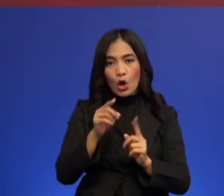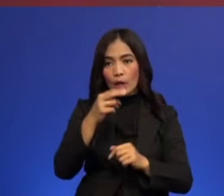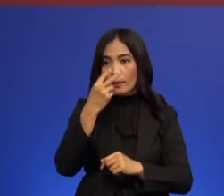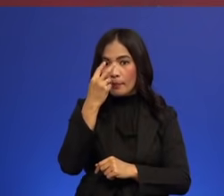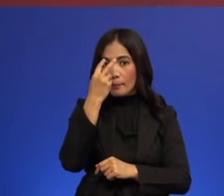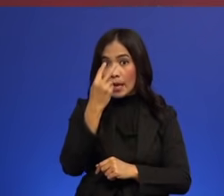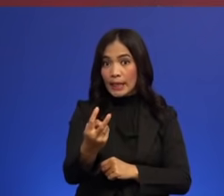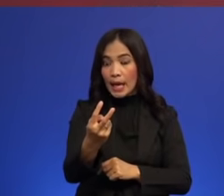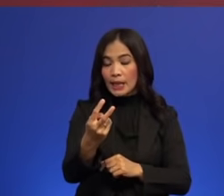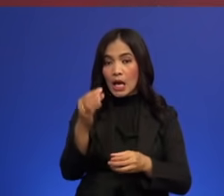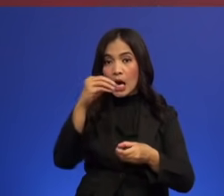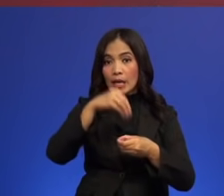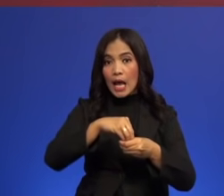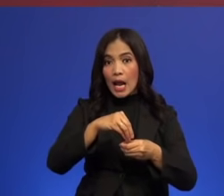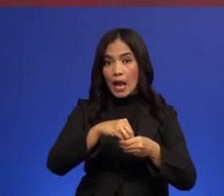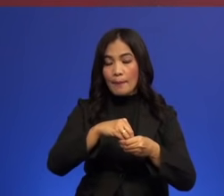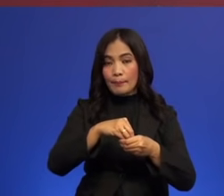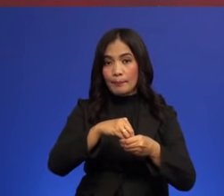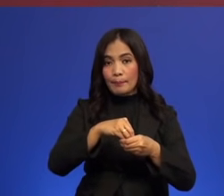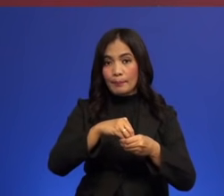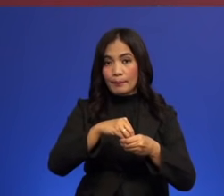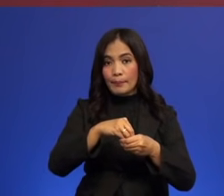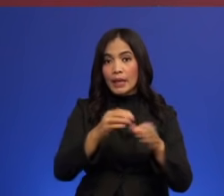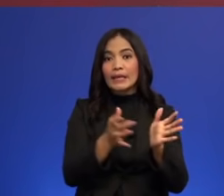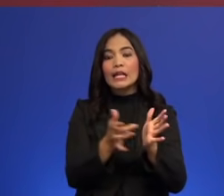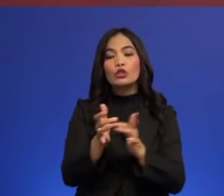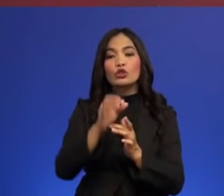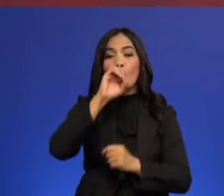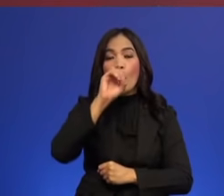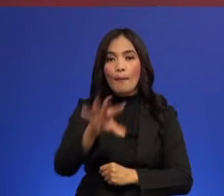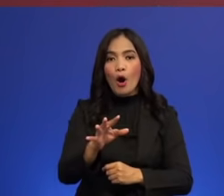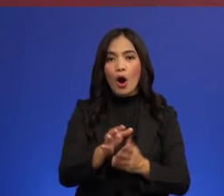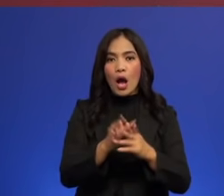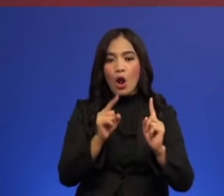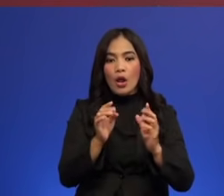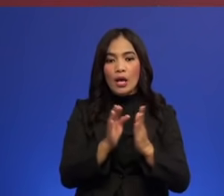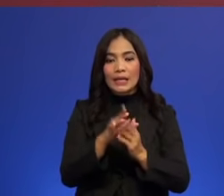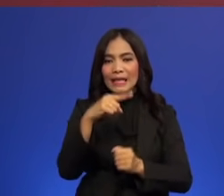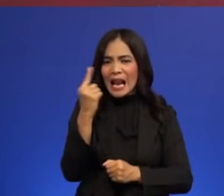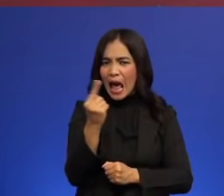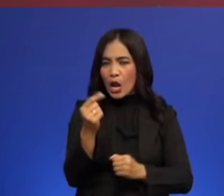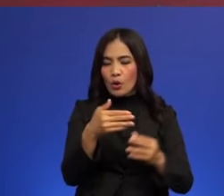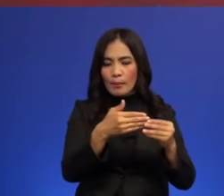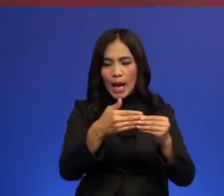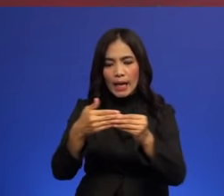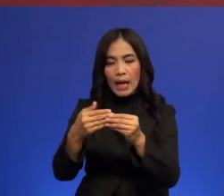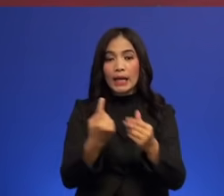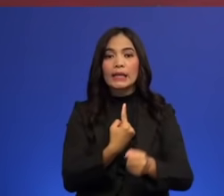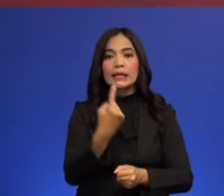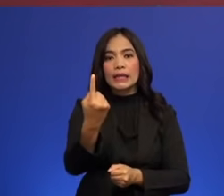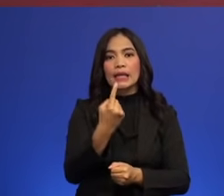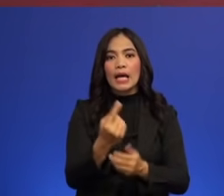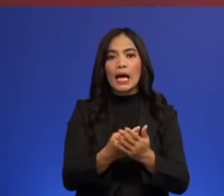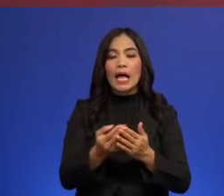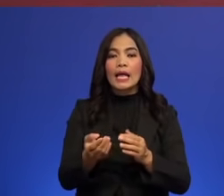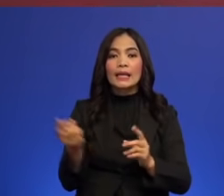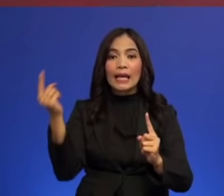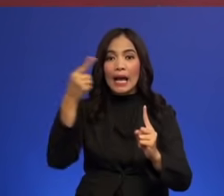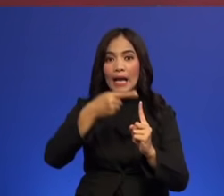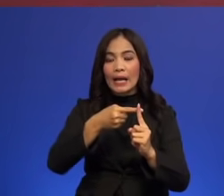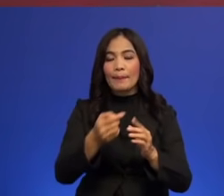ucapan Tuhan Yesus, Tuhan selalu mengarahkan kita kepada kekekalan.